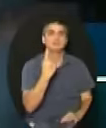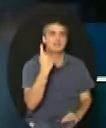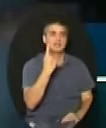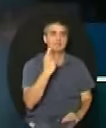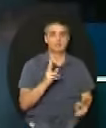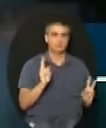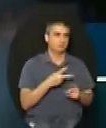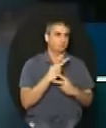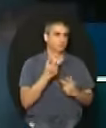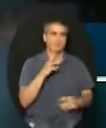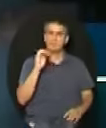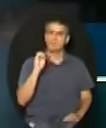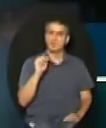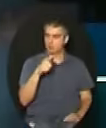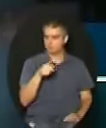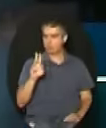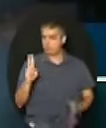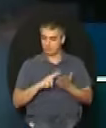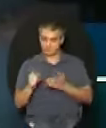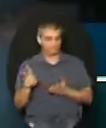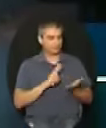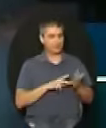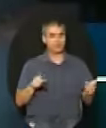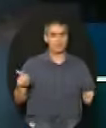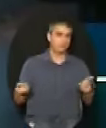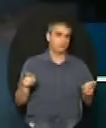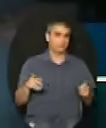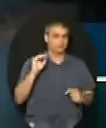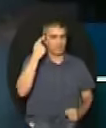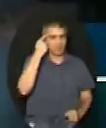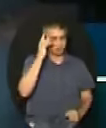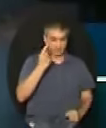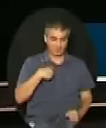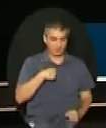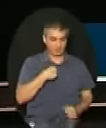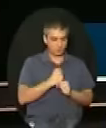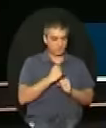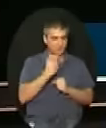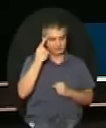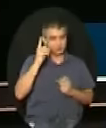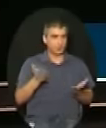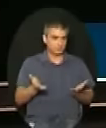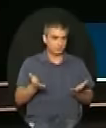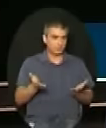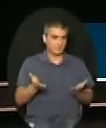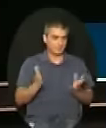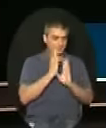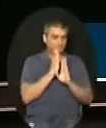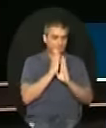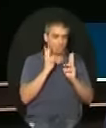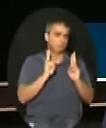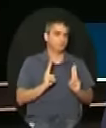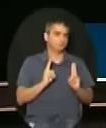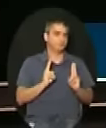אי אפשר להגביר את הטרור. וזה לחול, וזה לחול. השאלה זה לחשוב שאם אנחנו ניקוט ביוזמה, אז הטרור